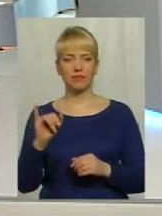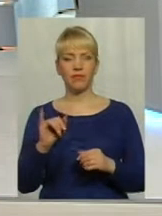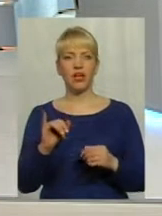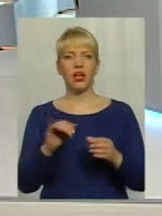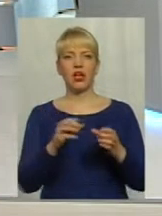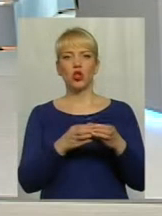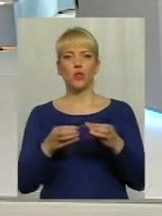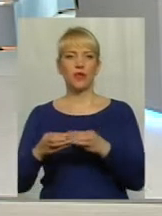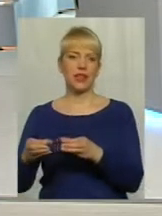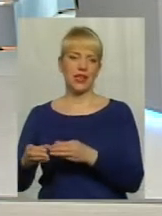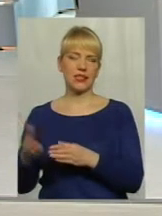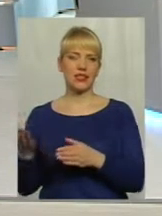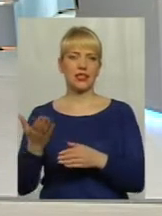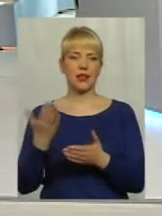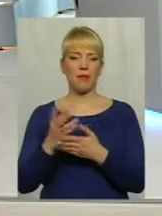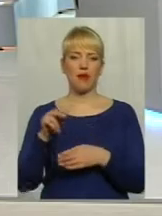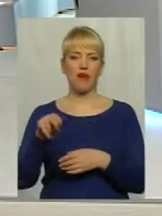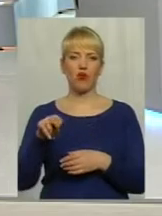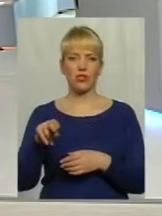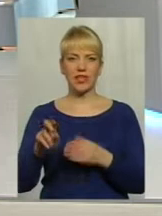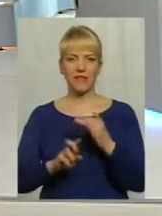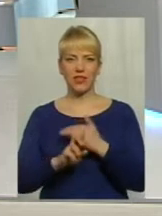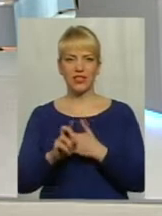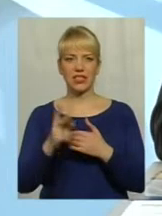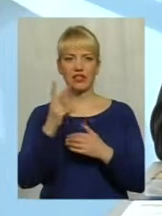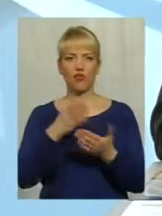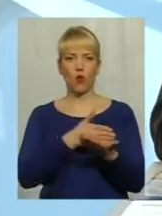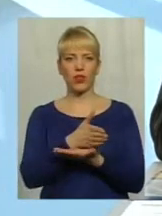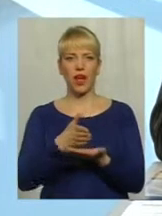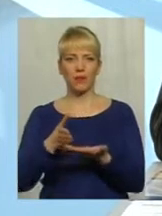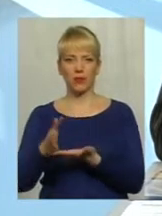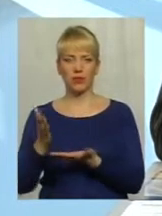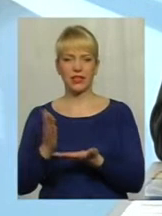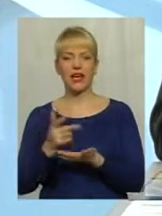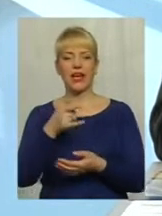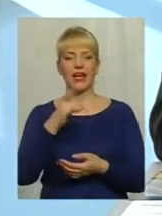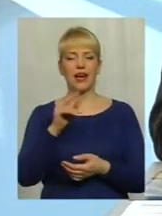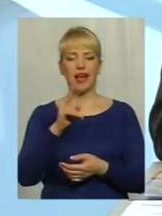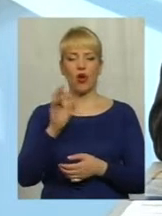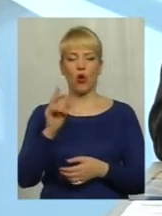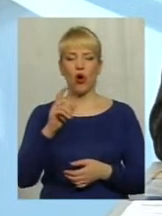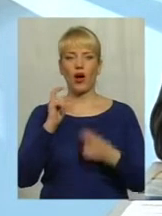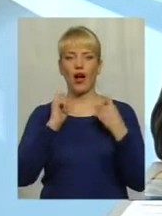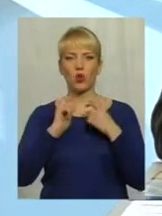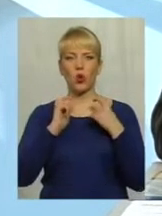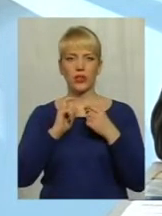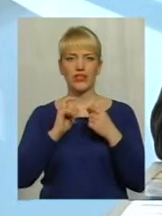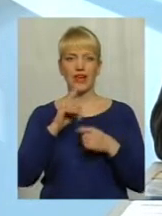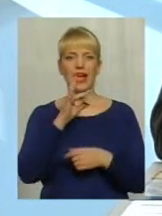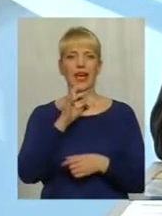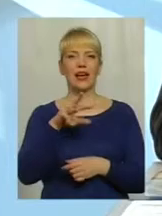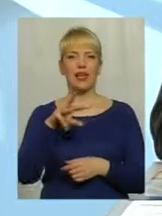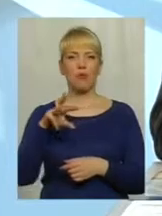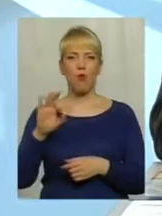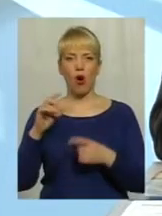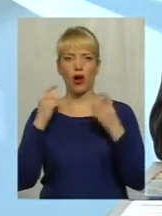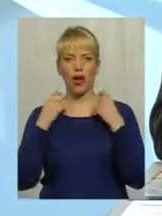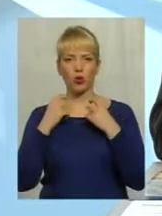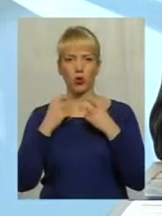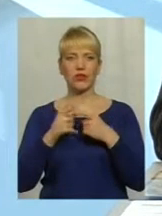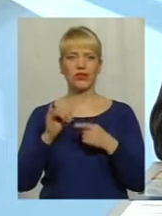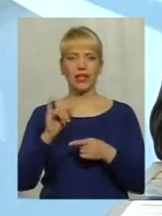потужний і православна церква, двох напрямків таких, і греко-католицька, і римо-католицька. І хочу сказати, що